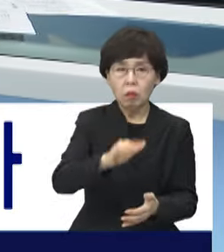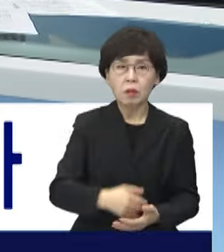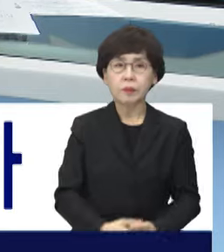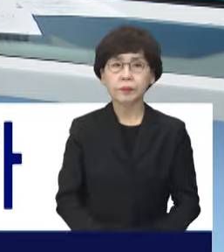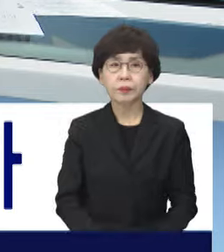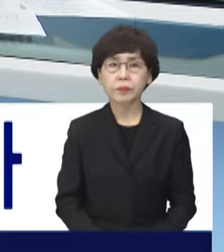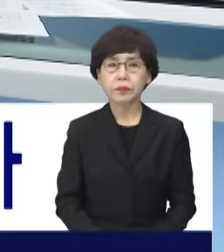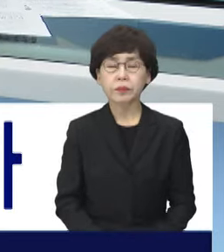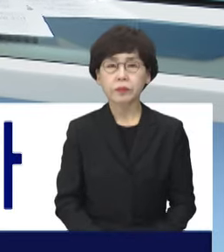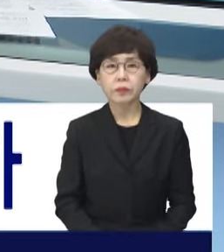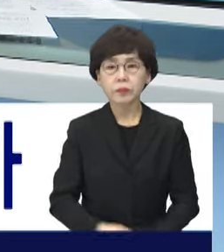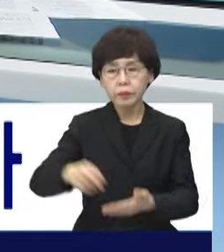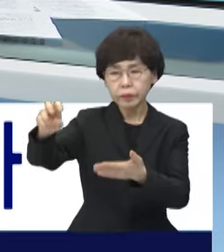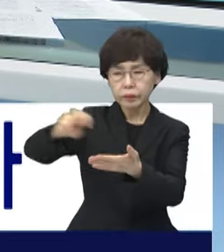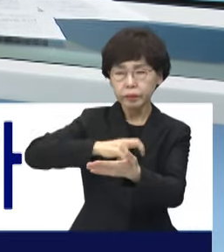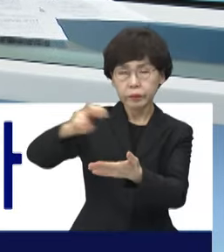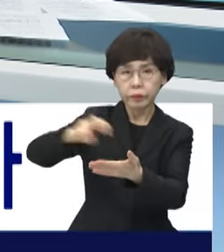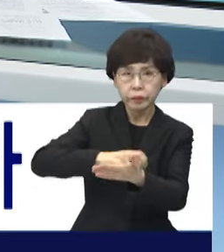뭐